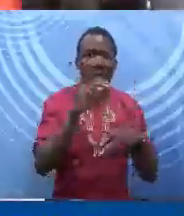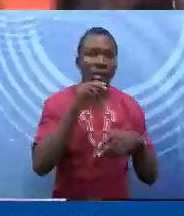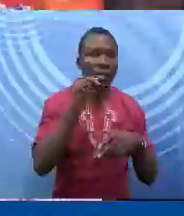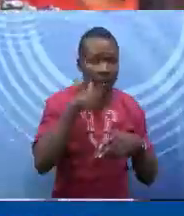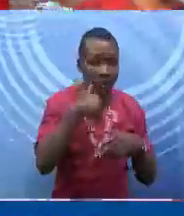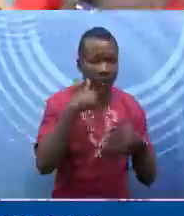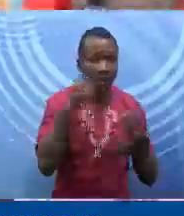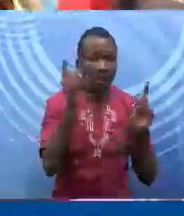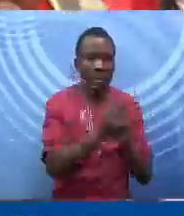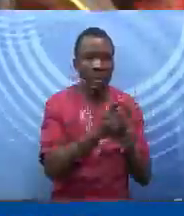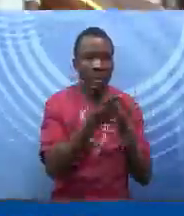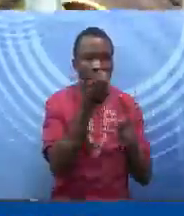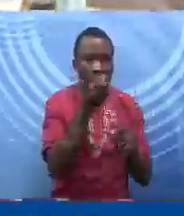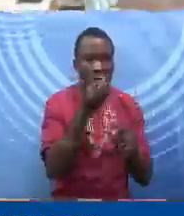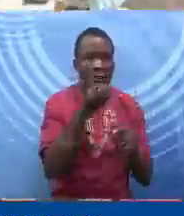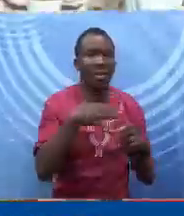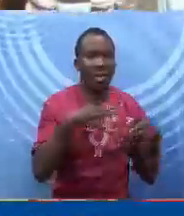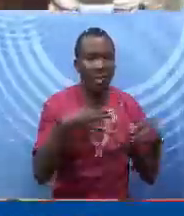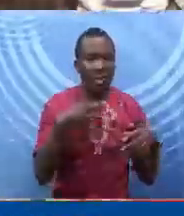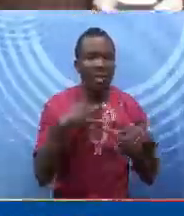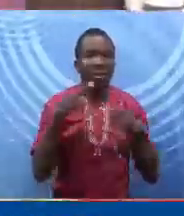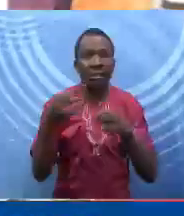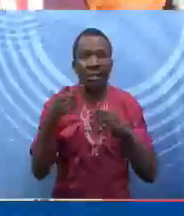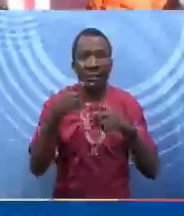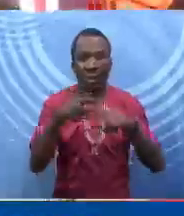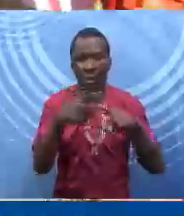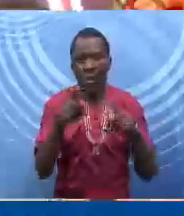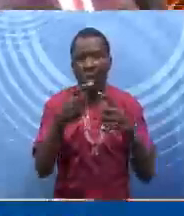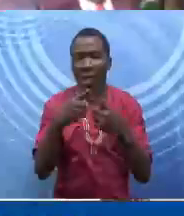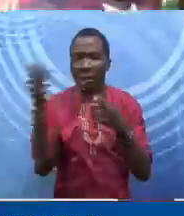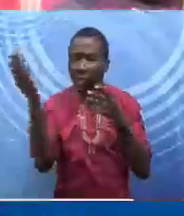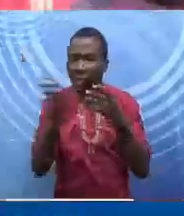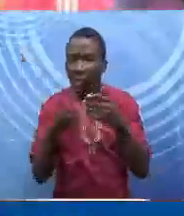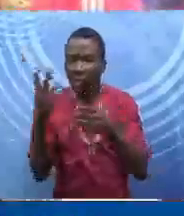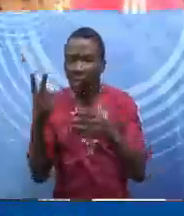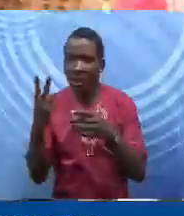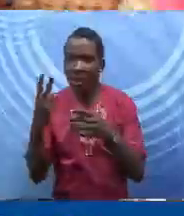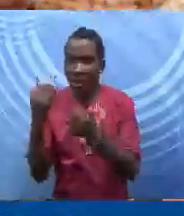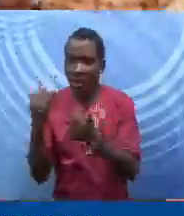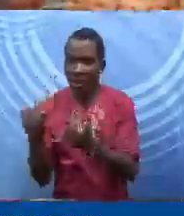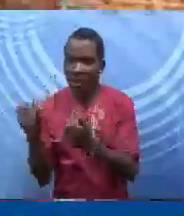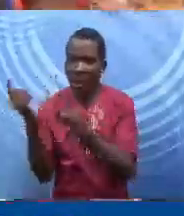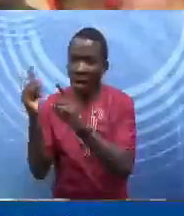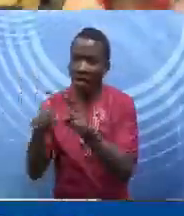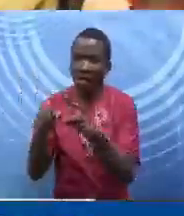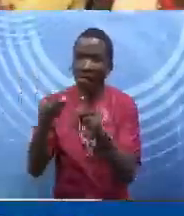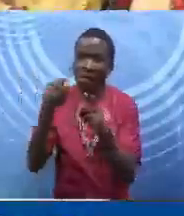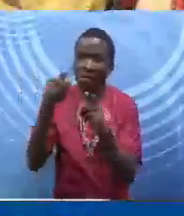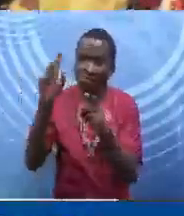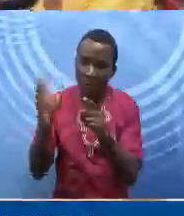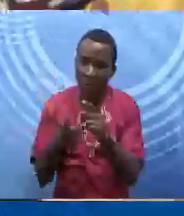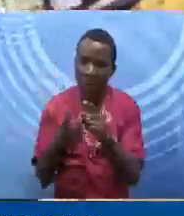ry'ibiribwa n'imyenda n'ibindi, ariko tubigabanyijemo kabiri iry'uyu munsi risigara rizamo